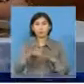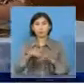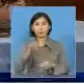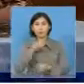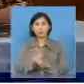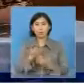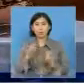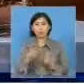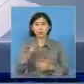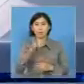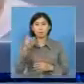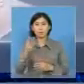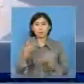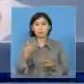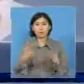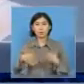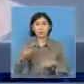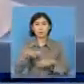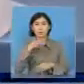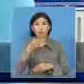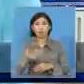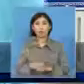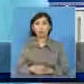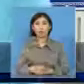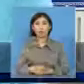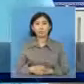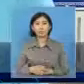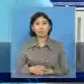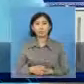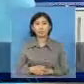болған. Қазіргі қызметі туралы мақтаныш тілімен әңгімелейді.